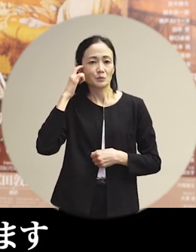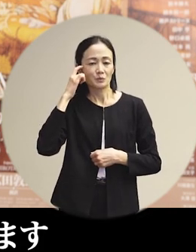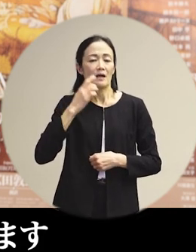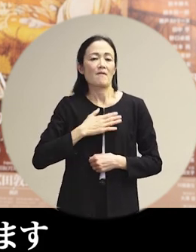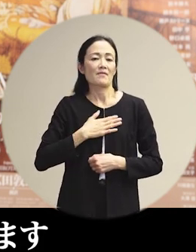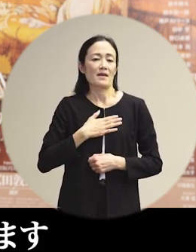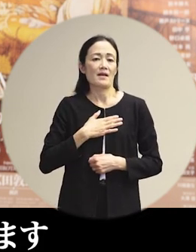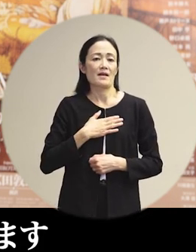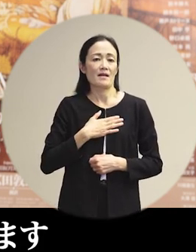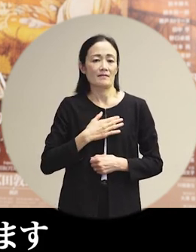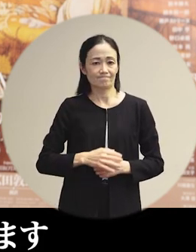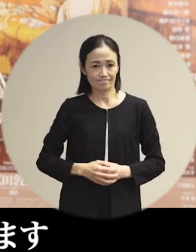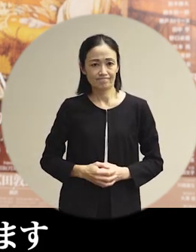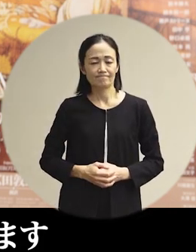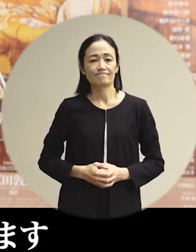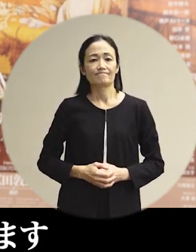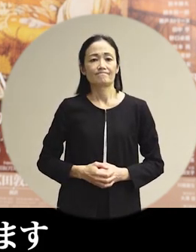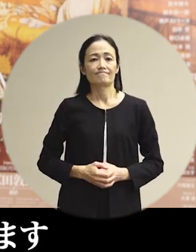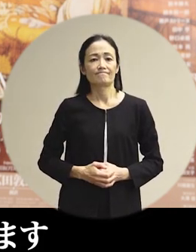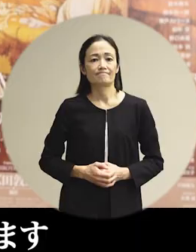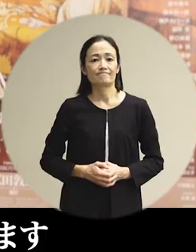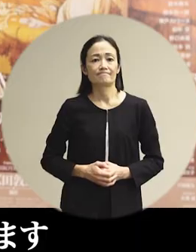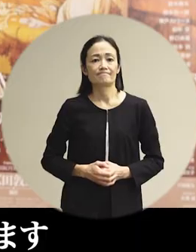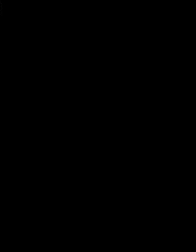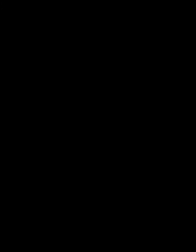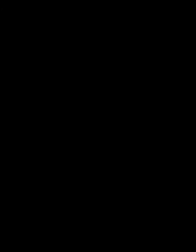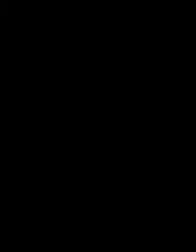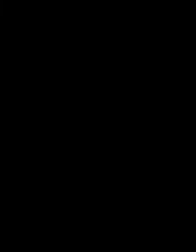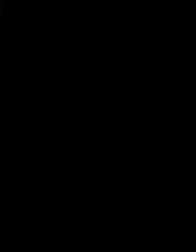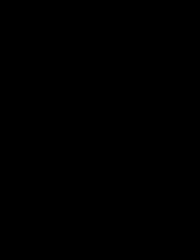覚っていうのはすごくこう感じるんじゃないかなって思います。